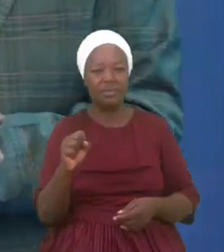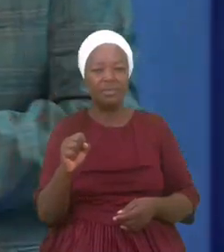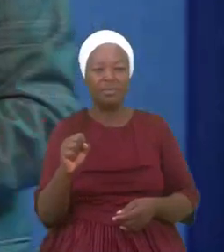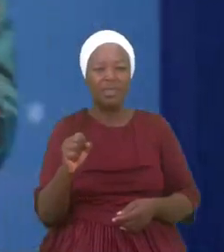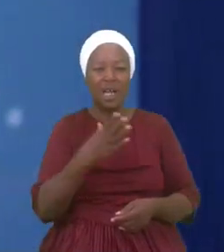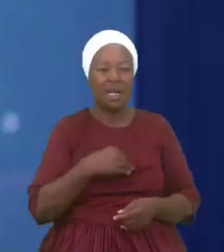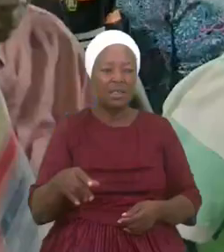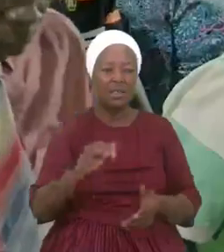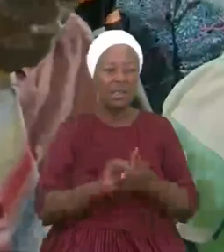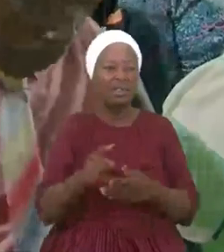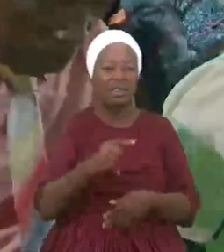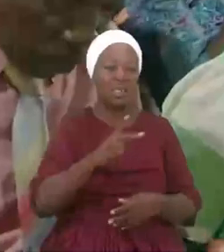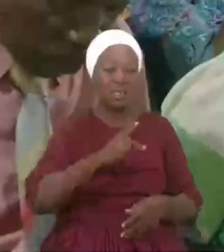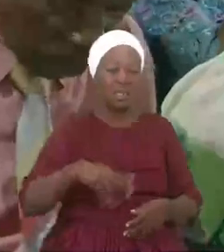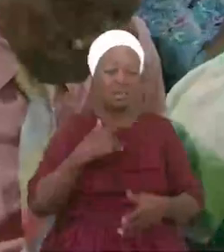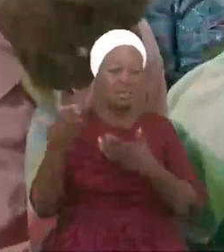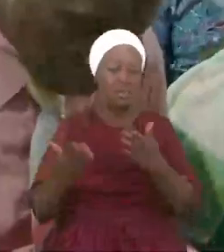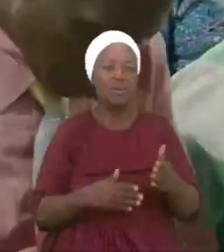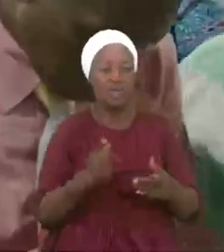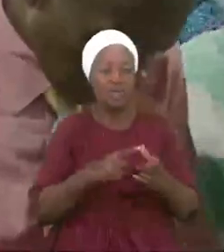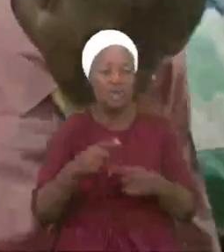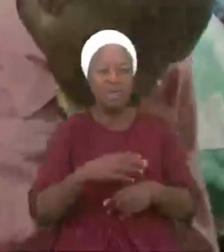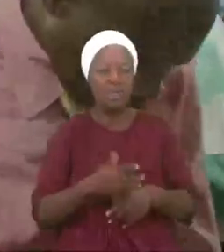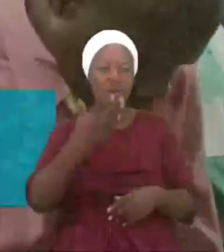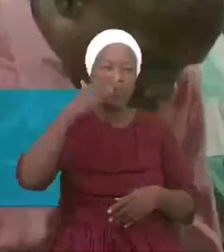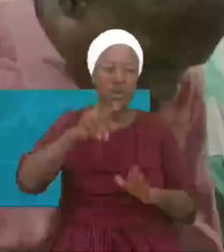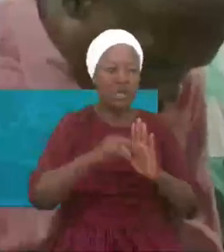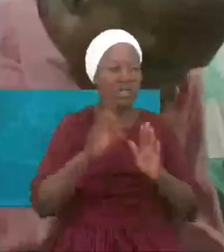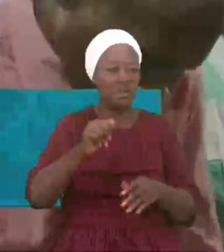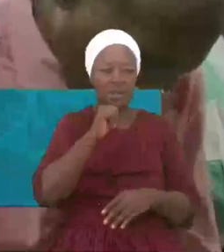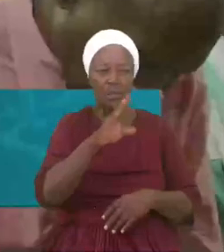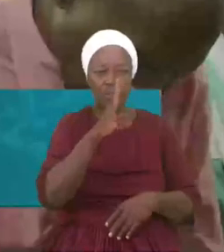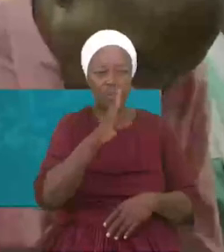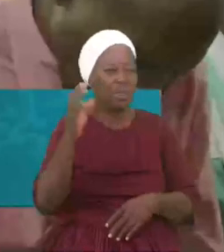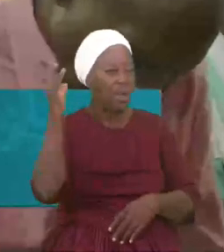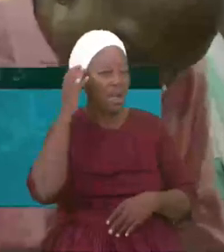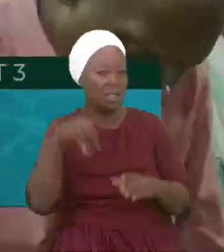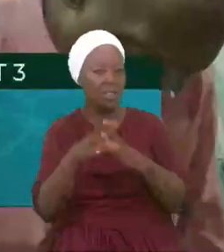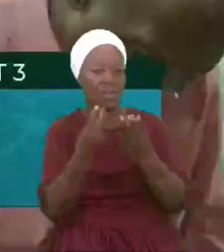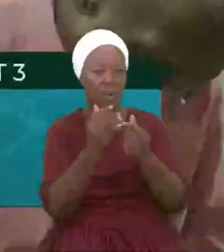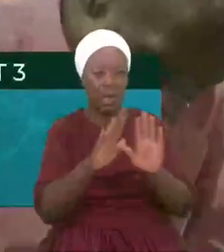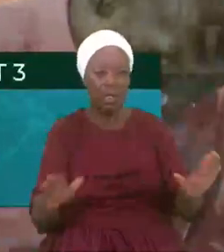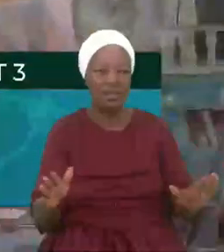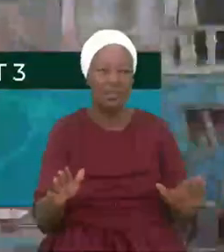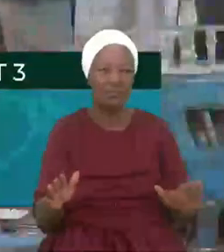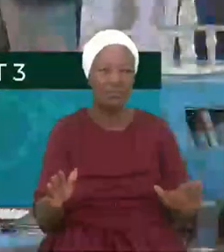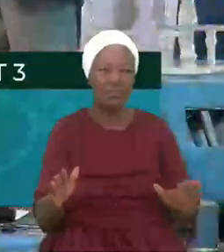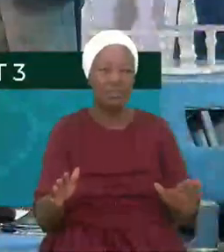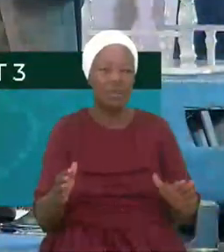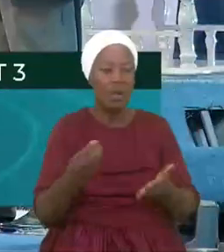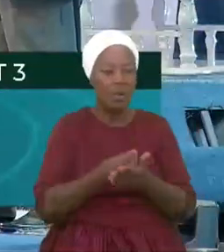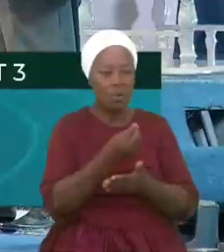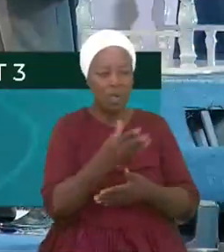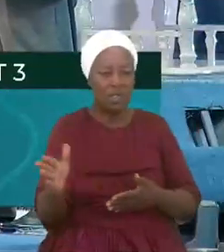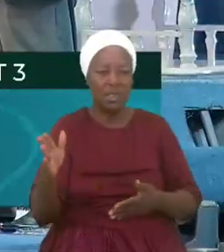le sud verset 18 dit on entendra plus